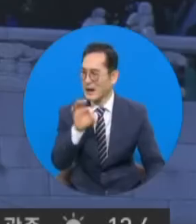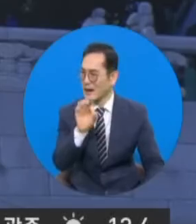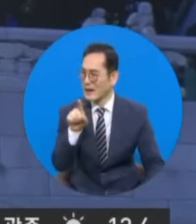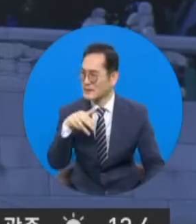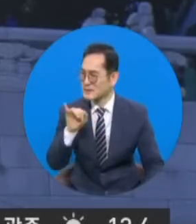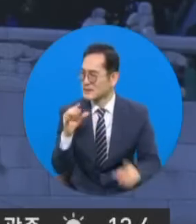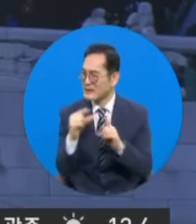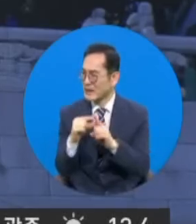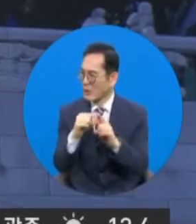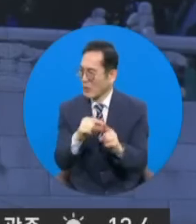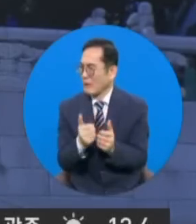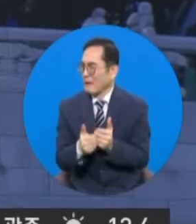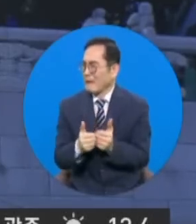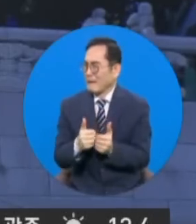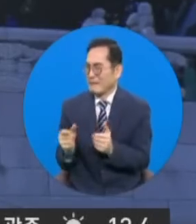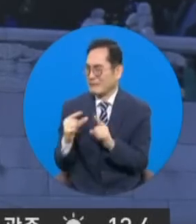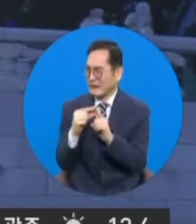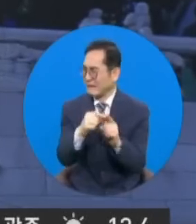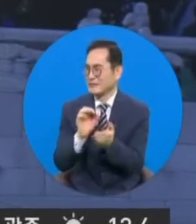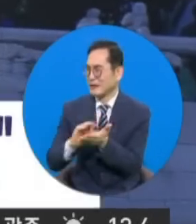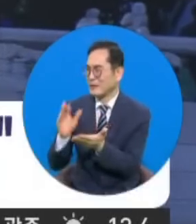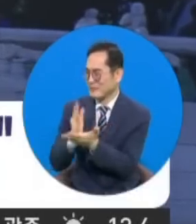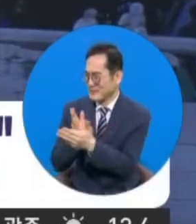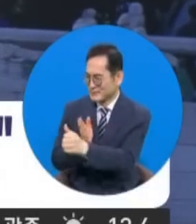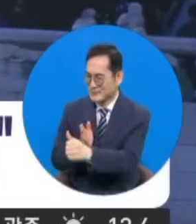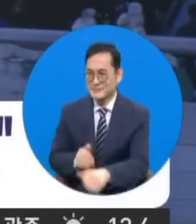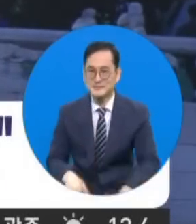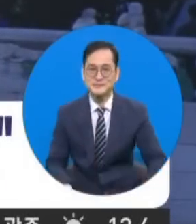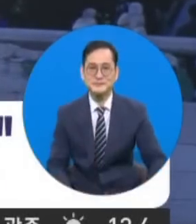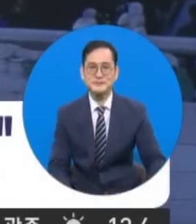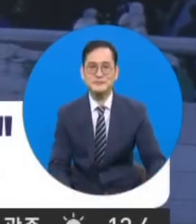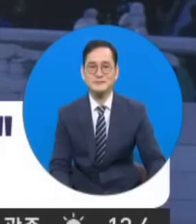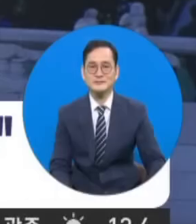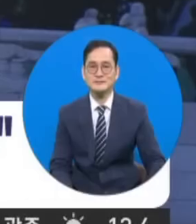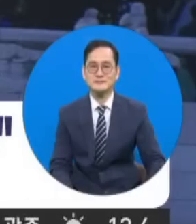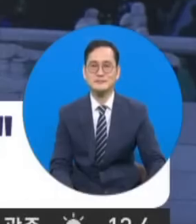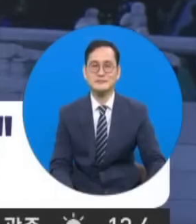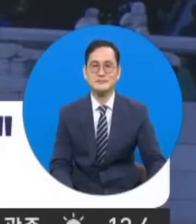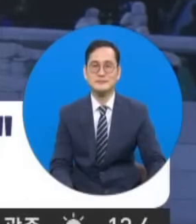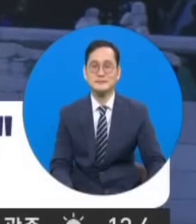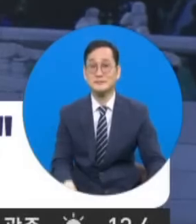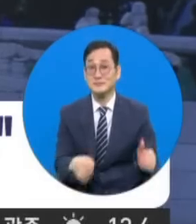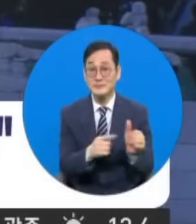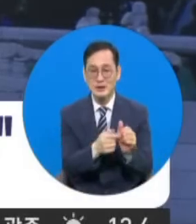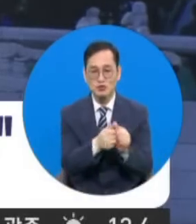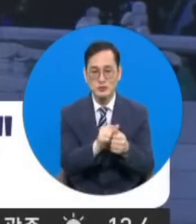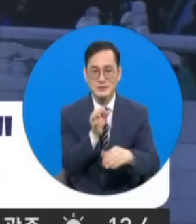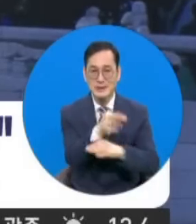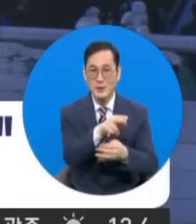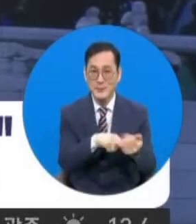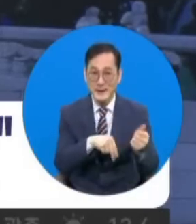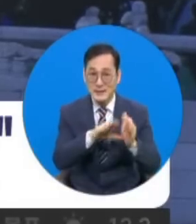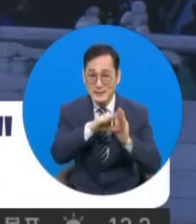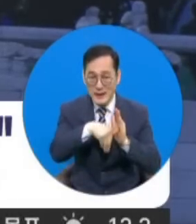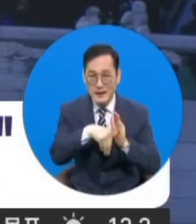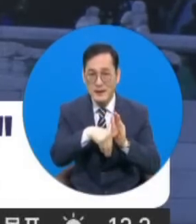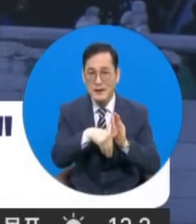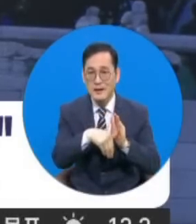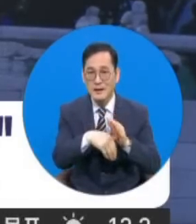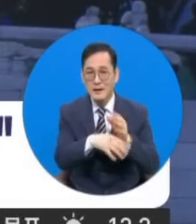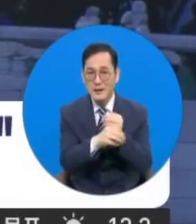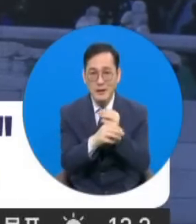김남국 의원이 조금 전 한 유튜브에서이 주식을 매매한 시점이